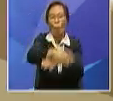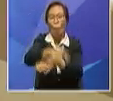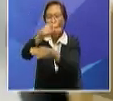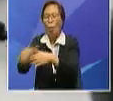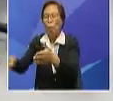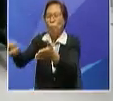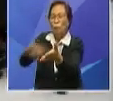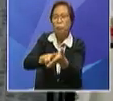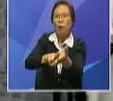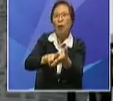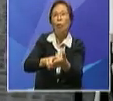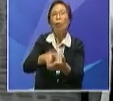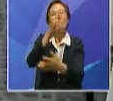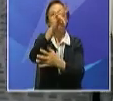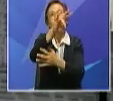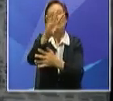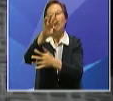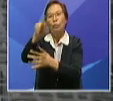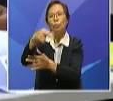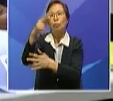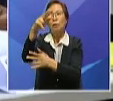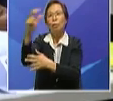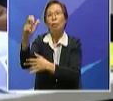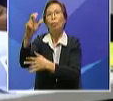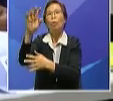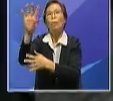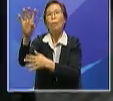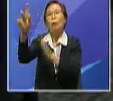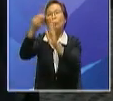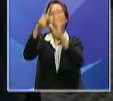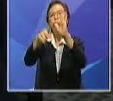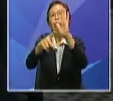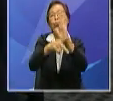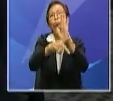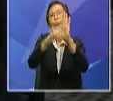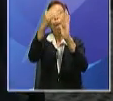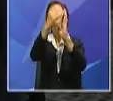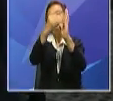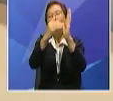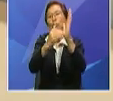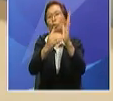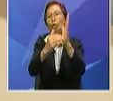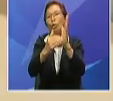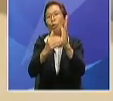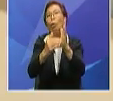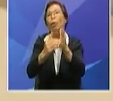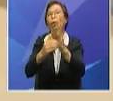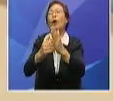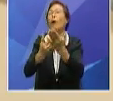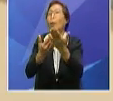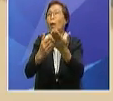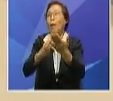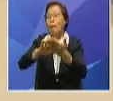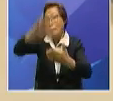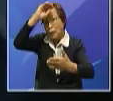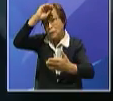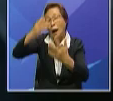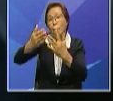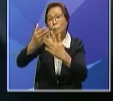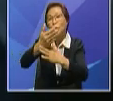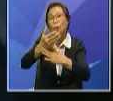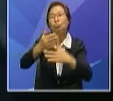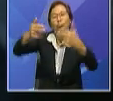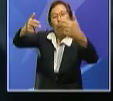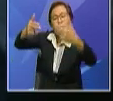mendaftar dan sebanyak 74390 khusus telah diikuti melalui potensi late Selain itu